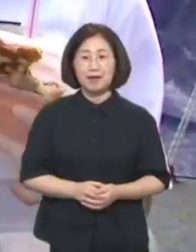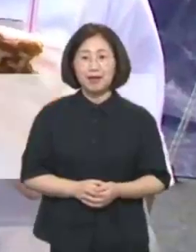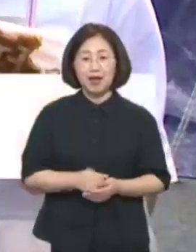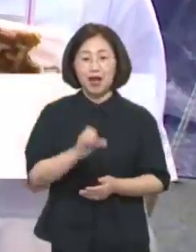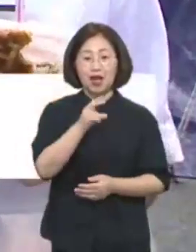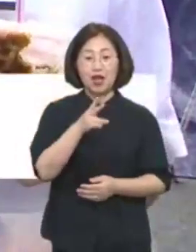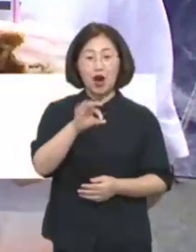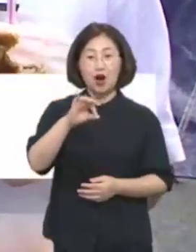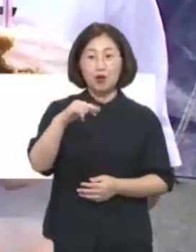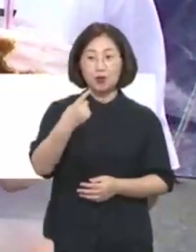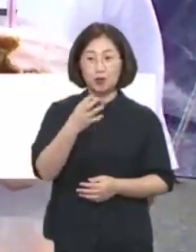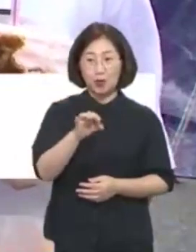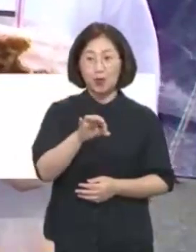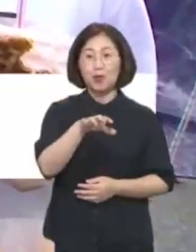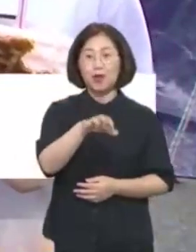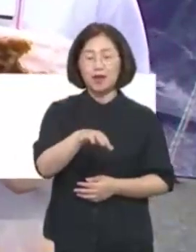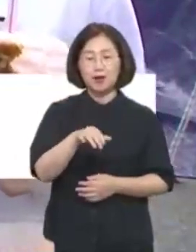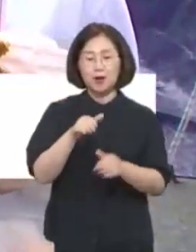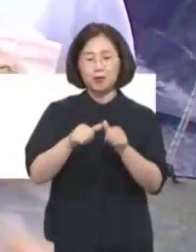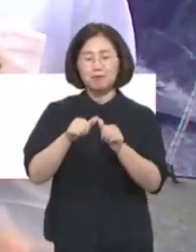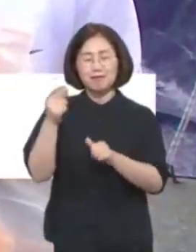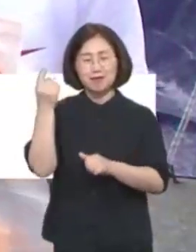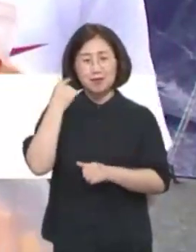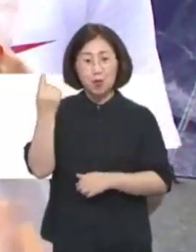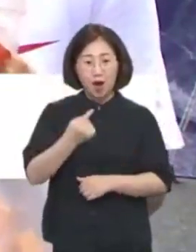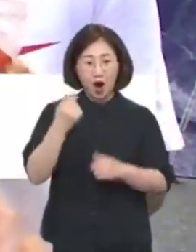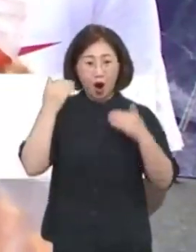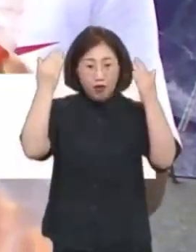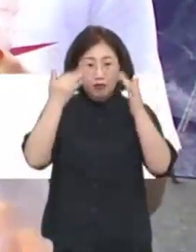듣고 왔는데 어른들을 위한 축제인 줄 알았는데